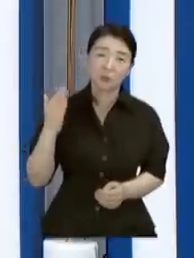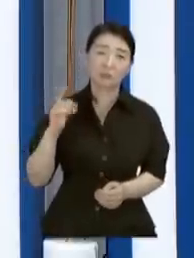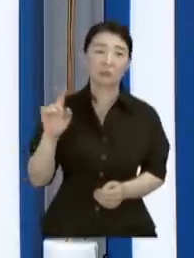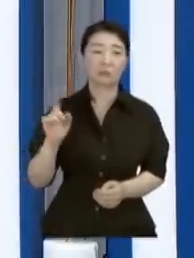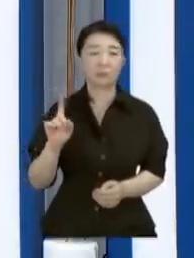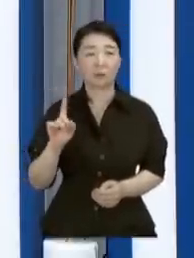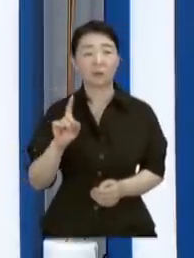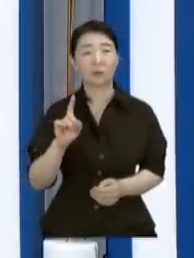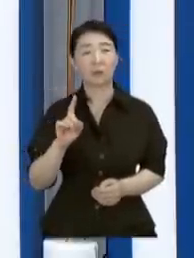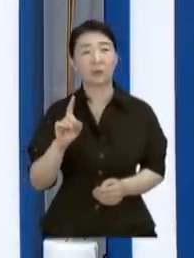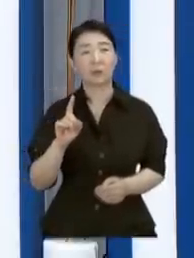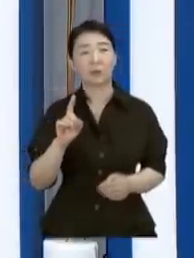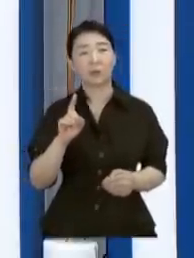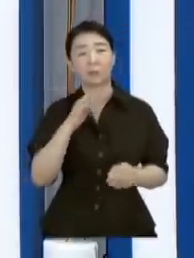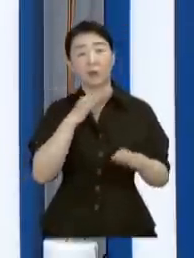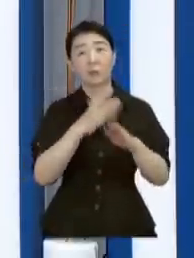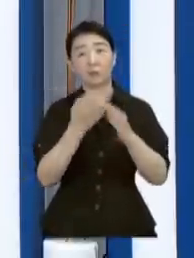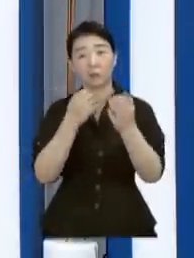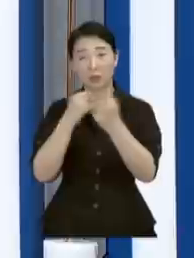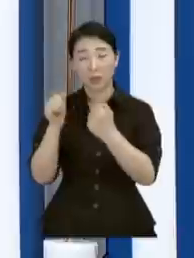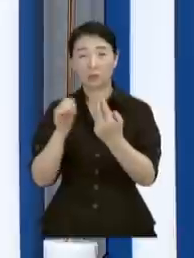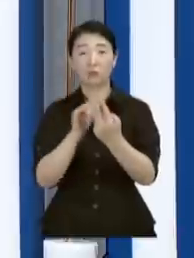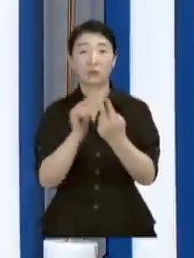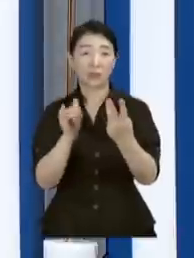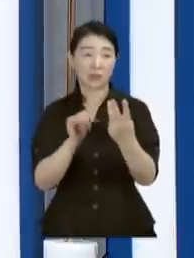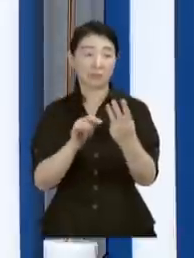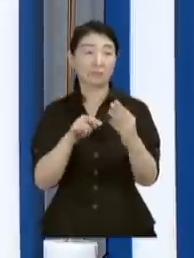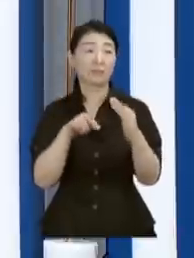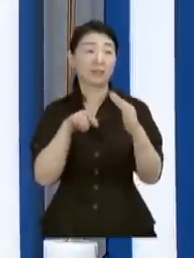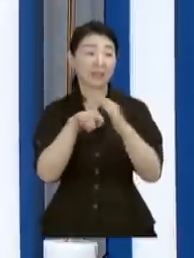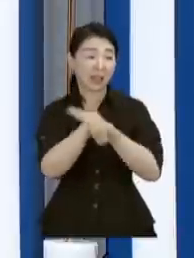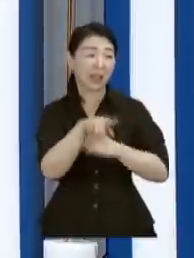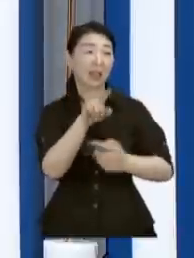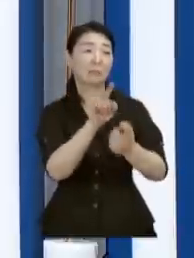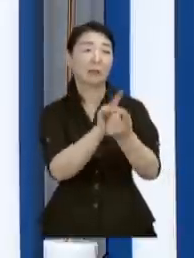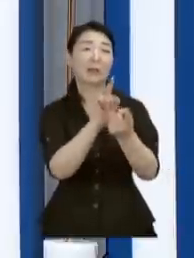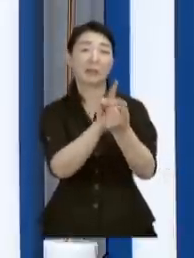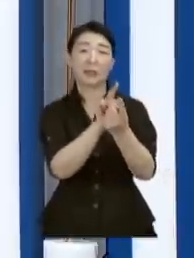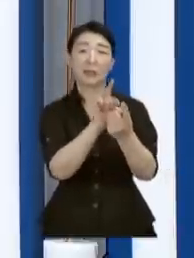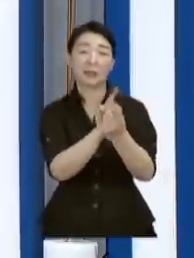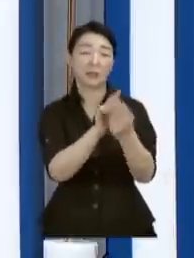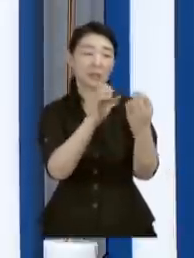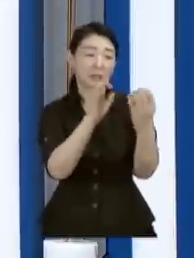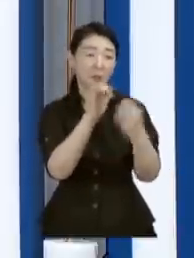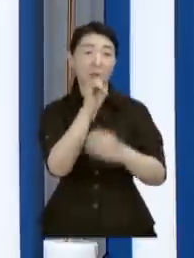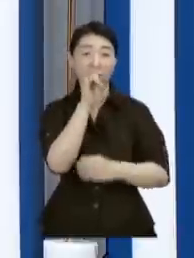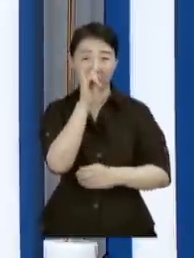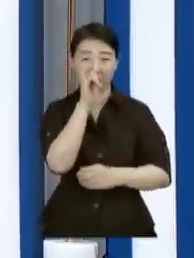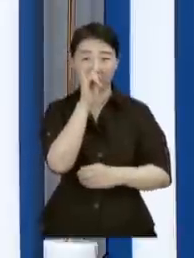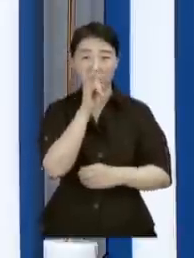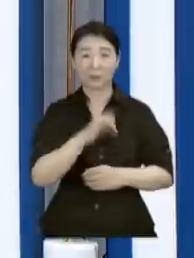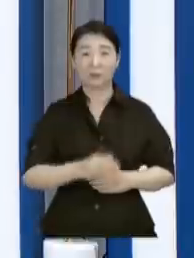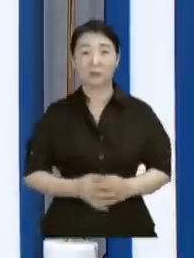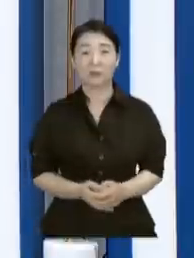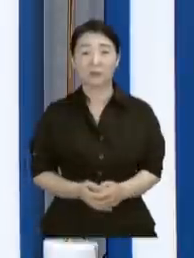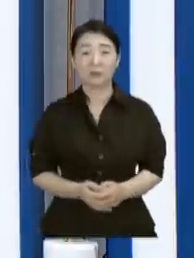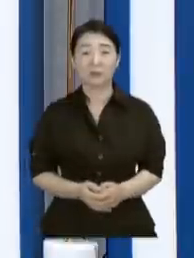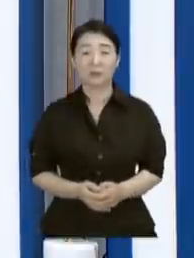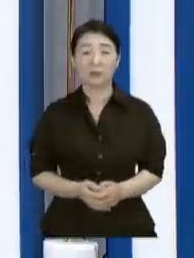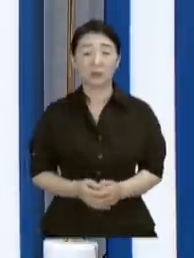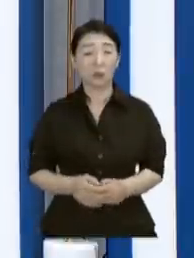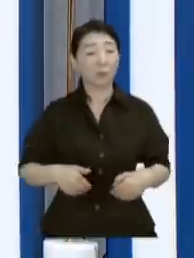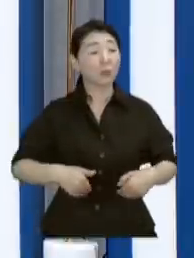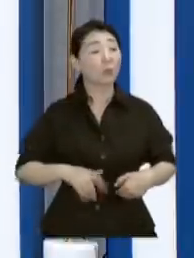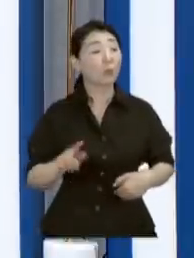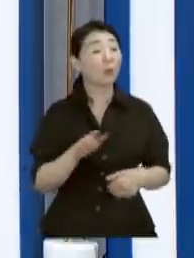두세 명의 탈북민들을 이렇게 찾아가서 만나고 그분하고 얘기하고 그분들하고